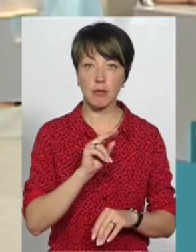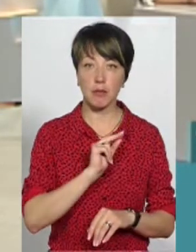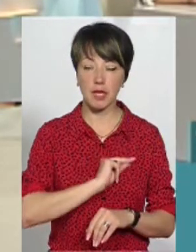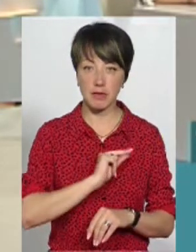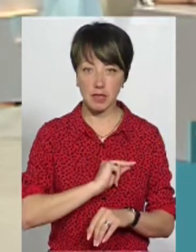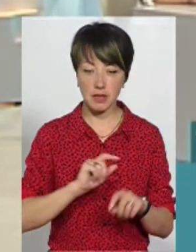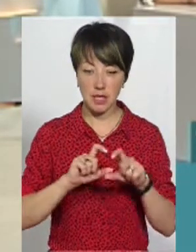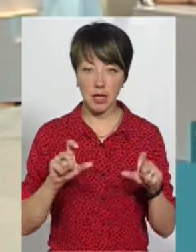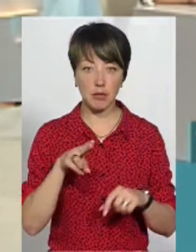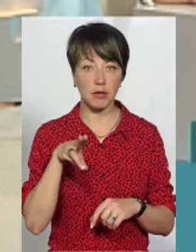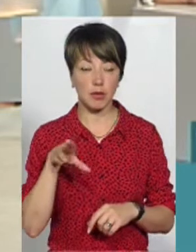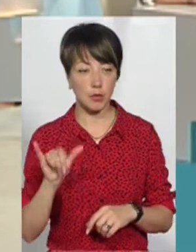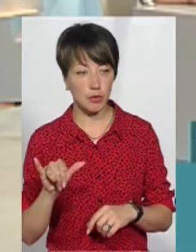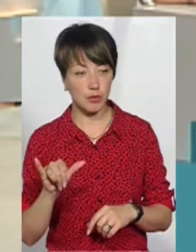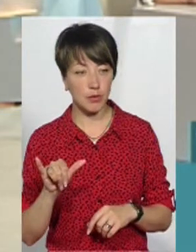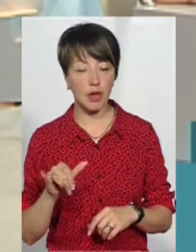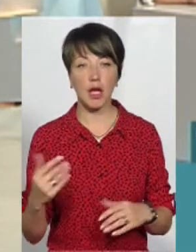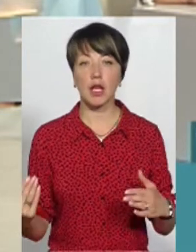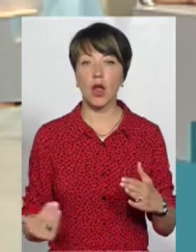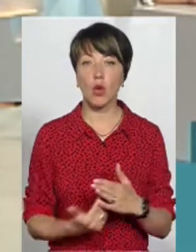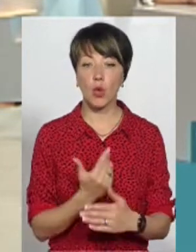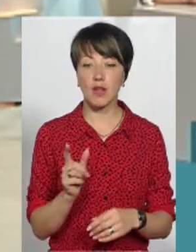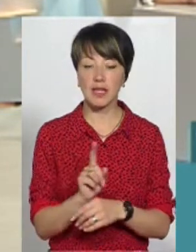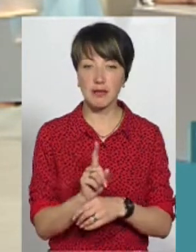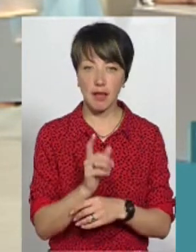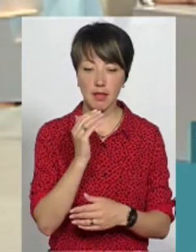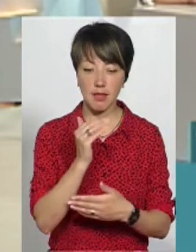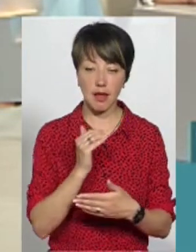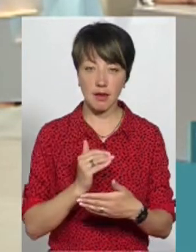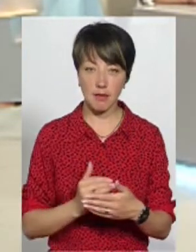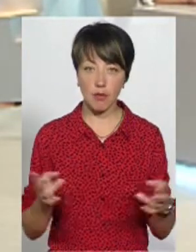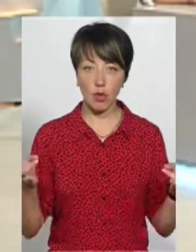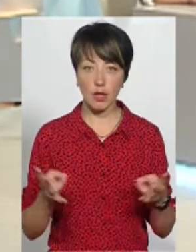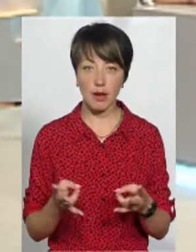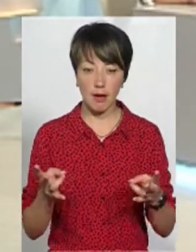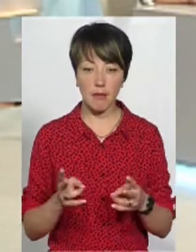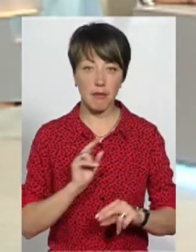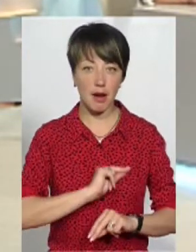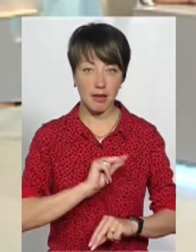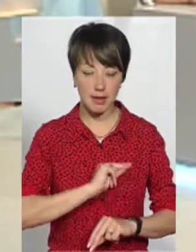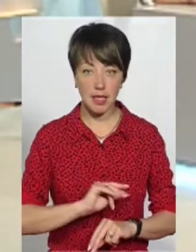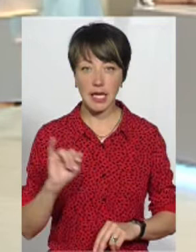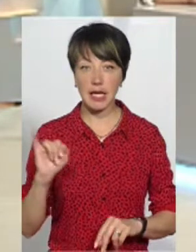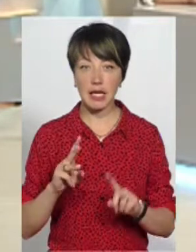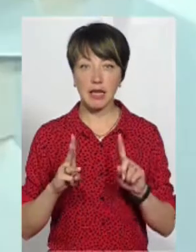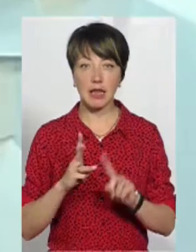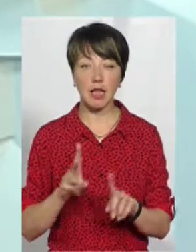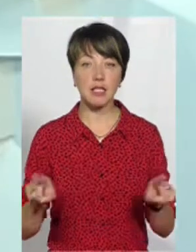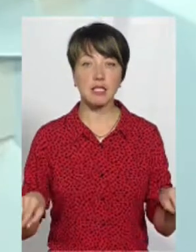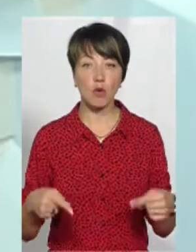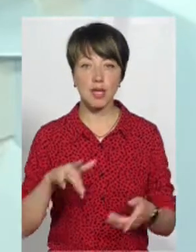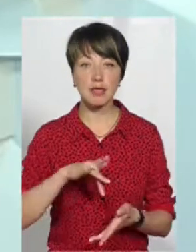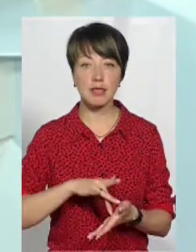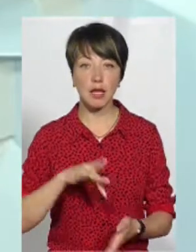працівників закладів профтехосвіти, і на оновлення стандартів відповідно до потреб ринку праці, і на створення так